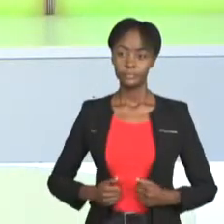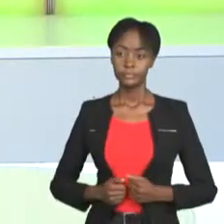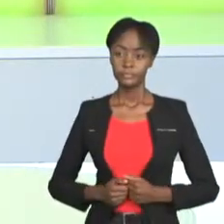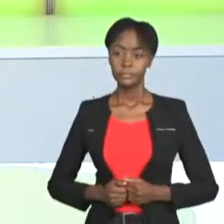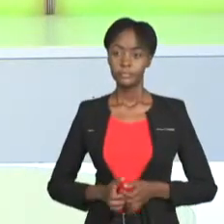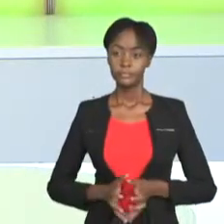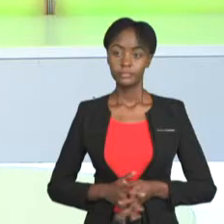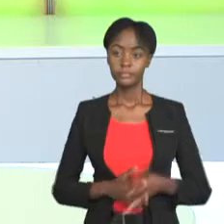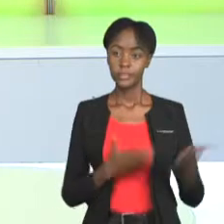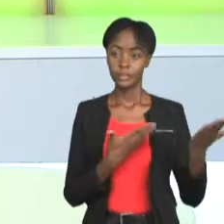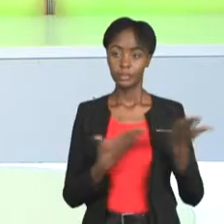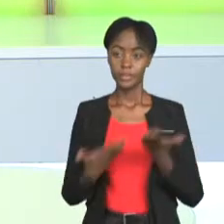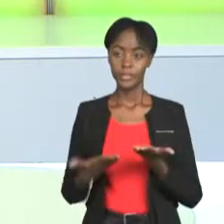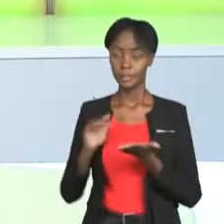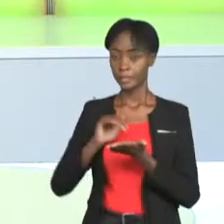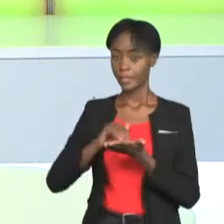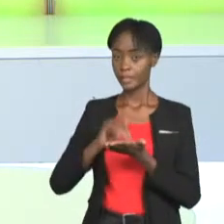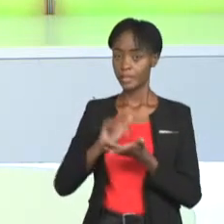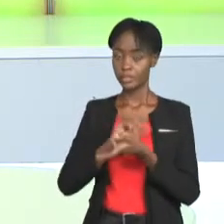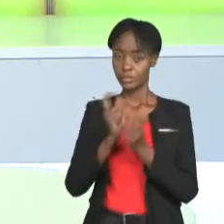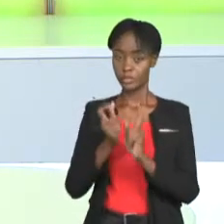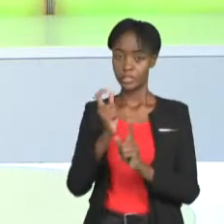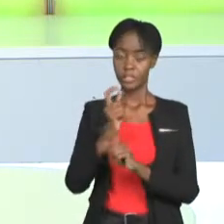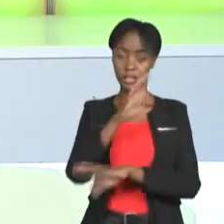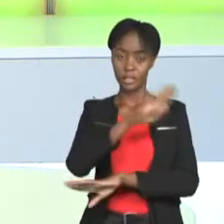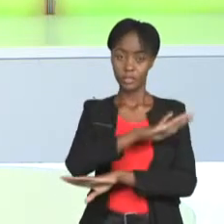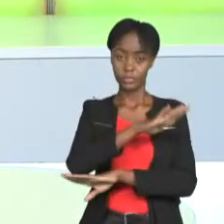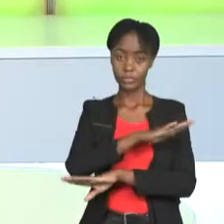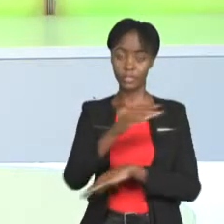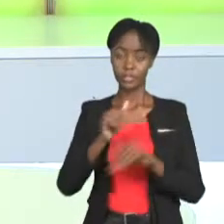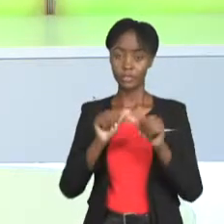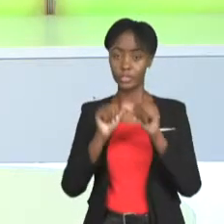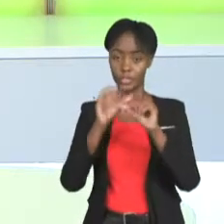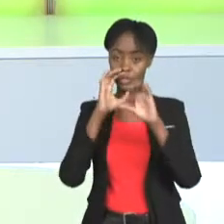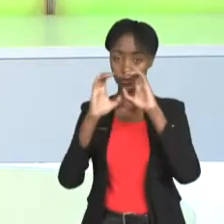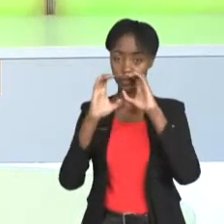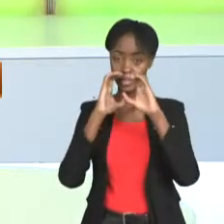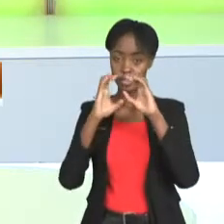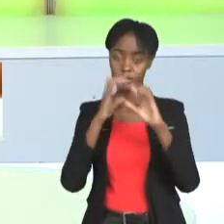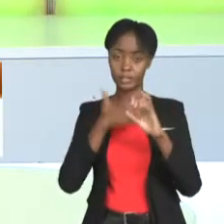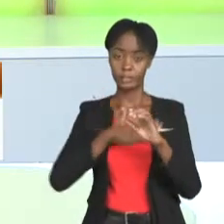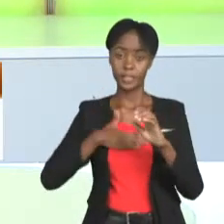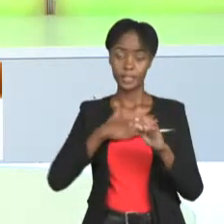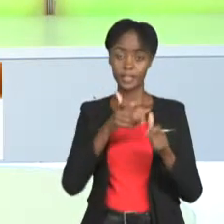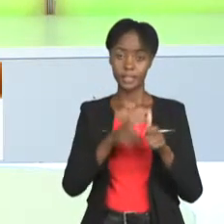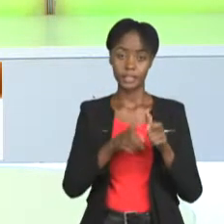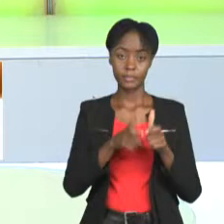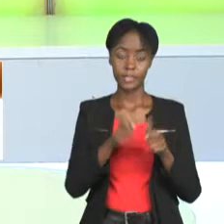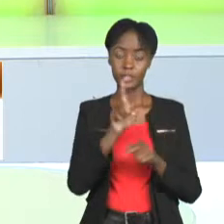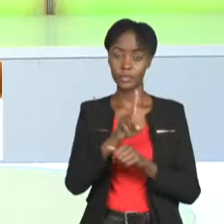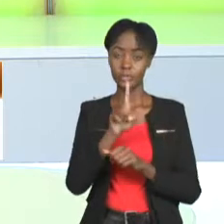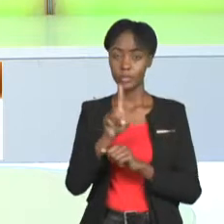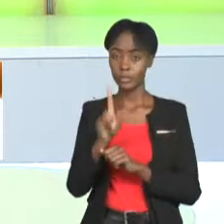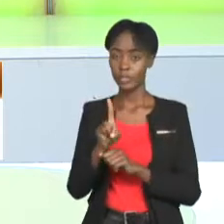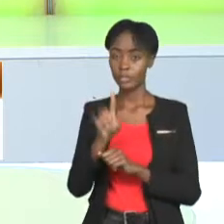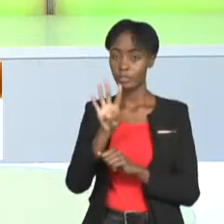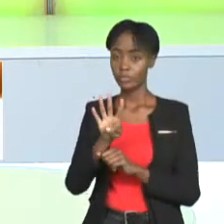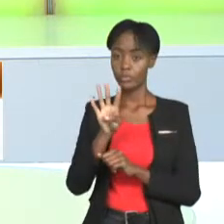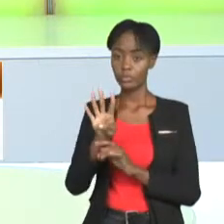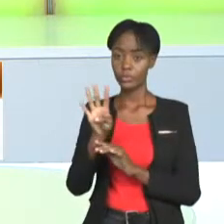Na mtazamaji, karibu tena ndani ya Switch Adhuhuri. Endelea kusema nasi moja kwa moja kupitia ujumbe mfupi ndani ya